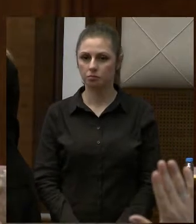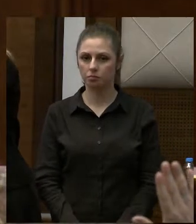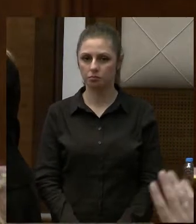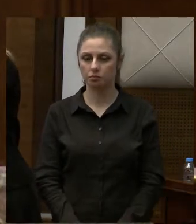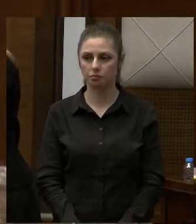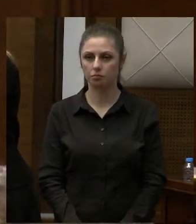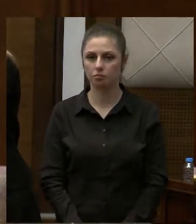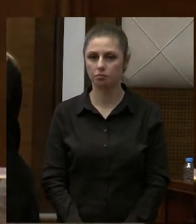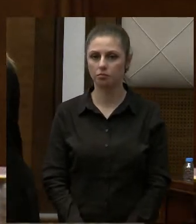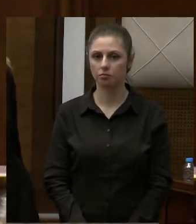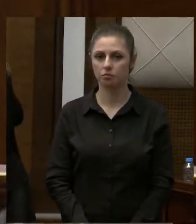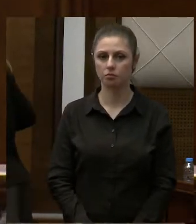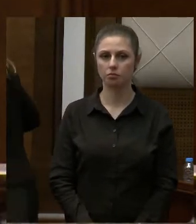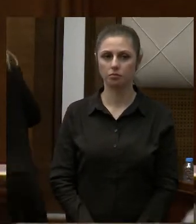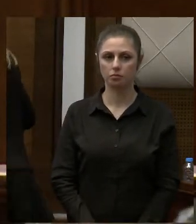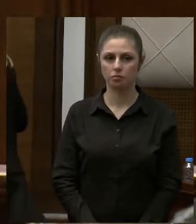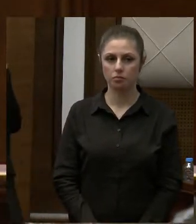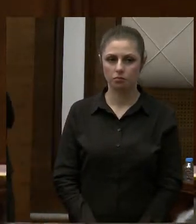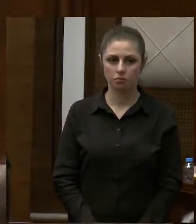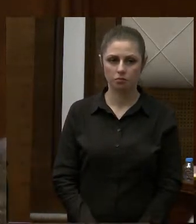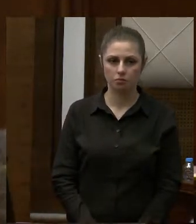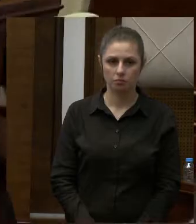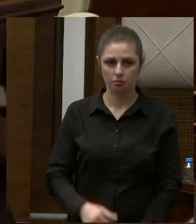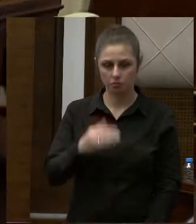oy birliğiyle kabul edilmiştir.